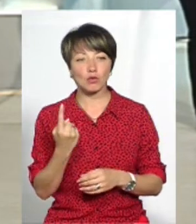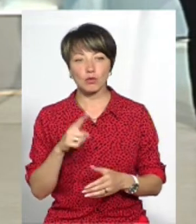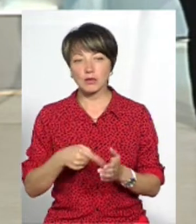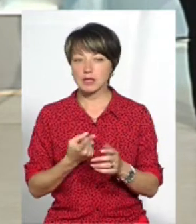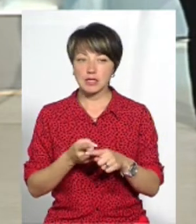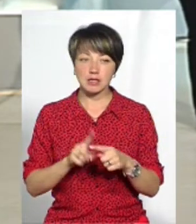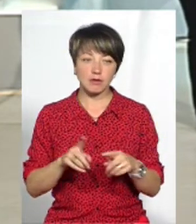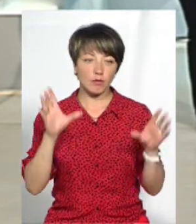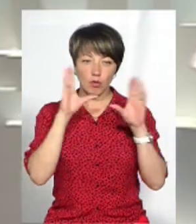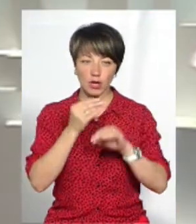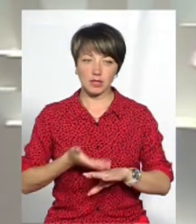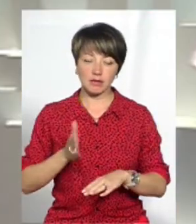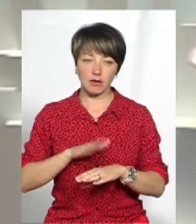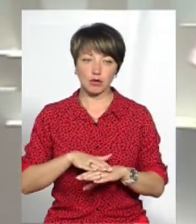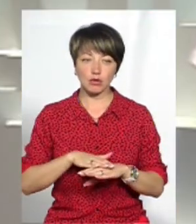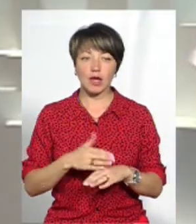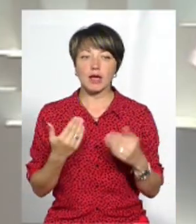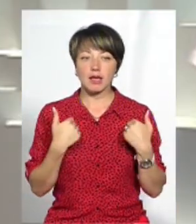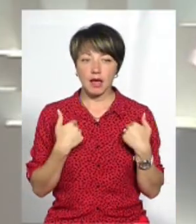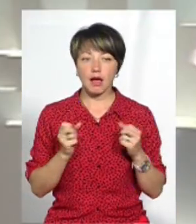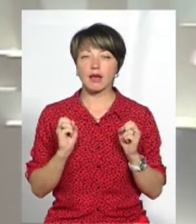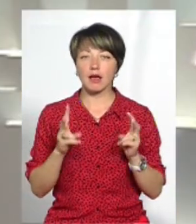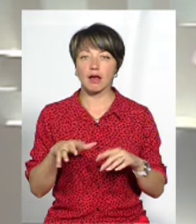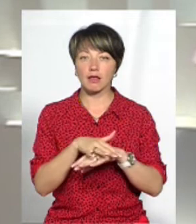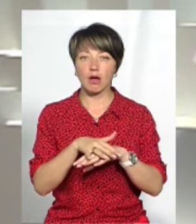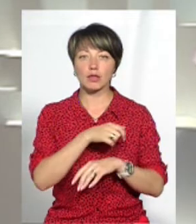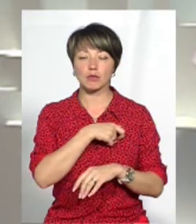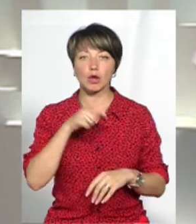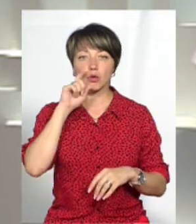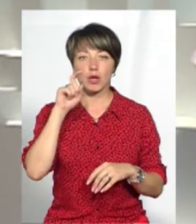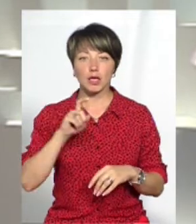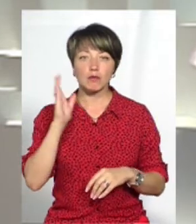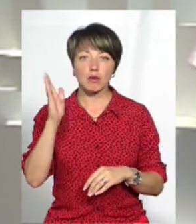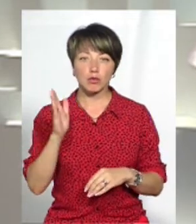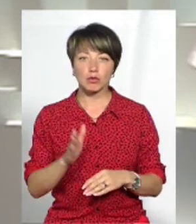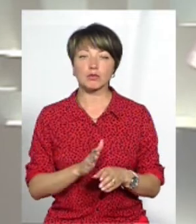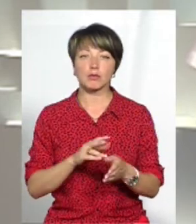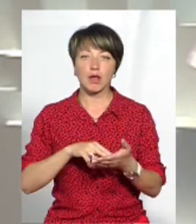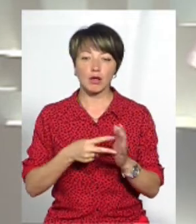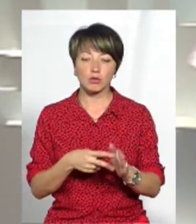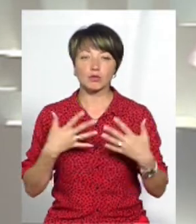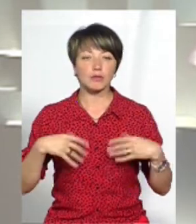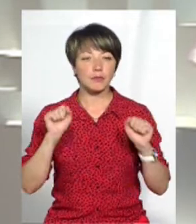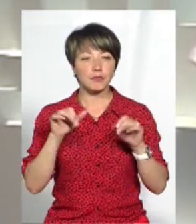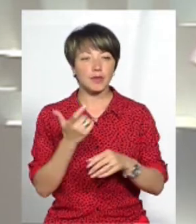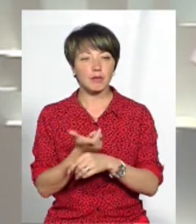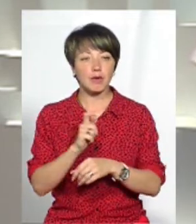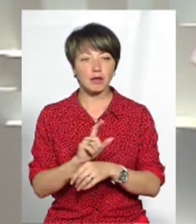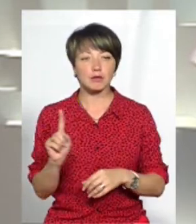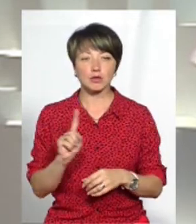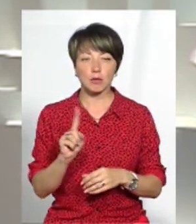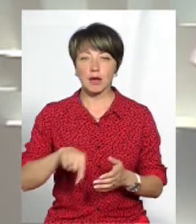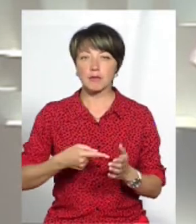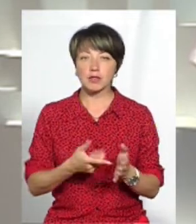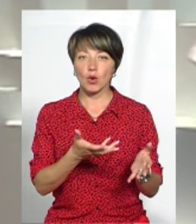з цим буде впоратись важко. Тому я, як народний депутат України, в майбутньому планую докласти максимум зусиль для того,